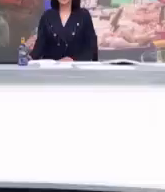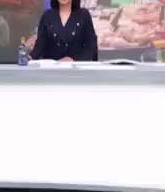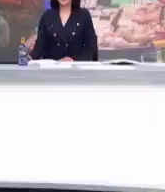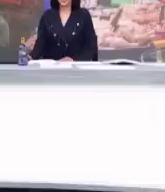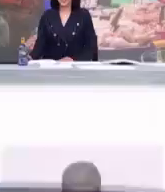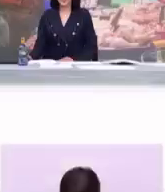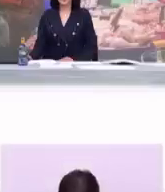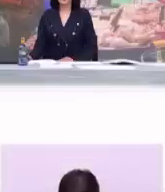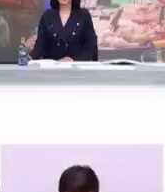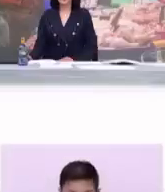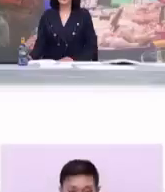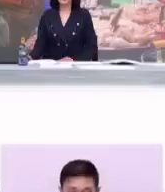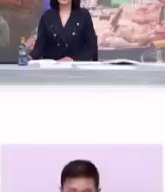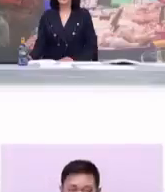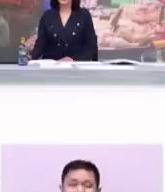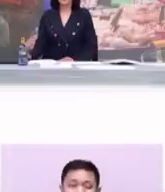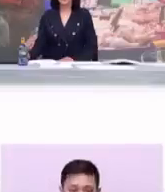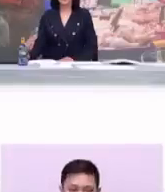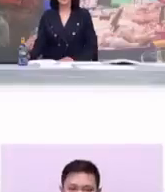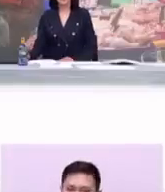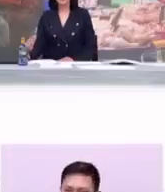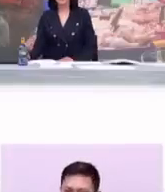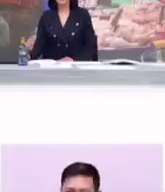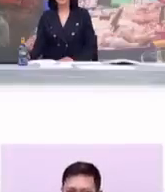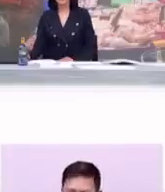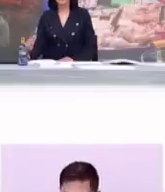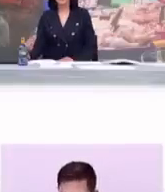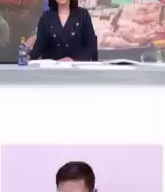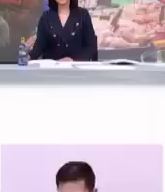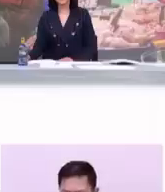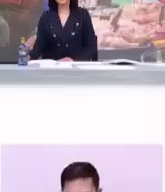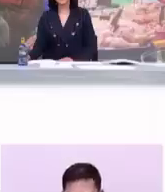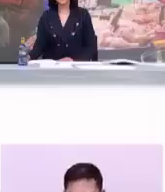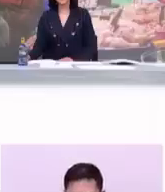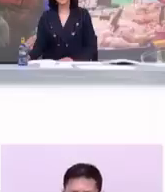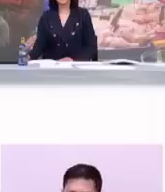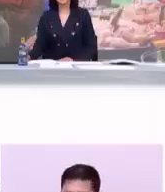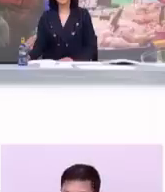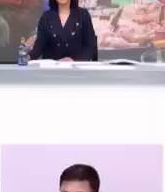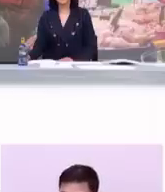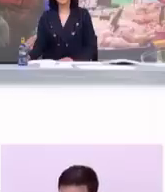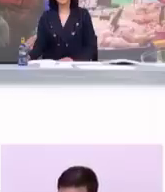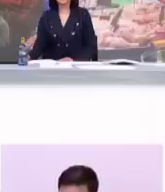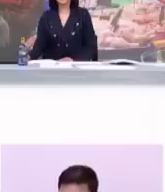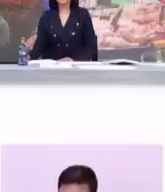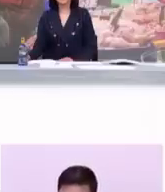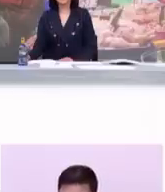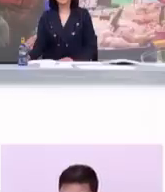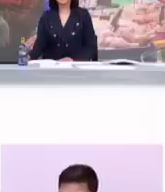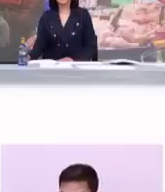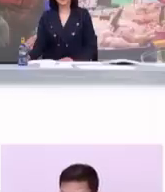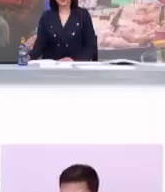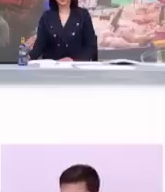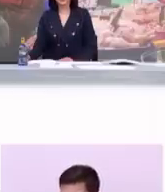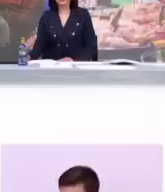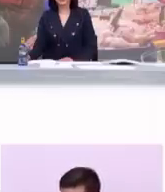สวัสดีครับ สวัสดีค่ะ ค่ะสวัสดีค่ะจริงๆแล้วก่อนหน้านี้มีรายงานนะคะว่าถ้าการเจรจาครั้งนี้ของตัวแทนระดับสูงของ2